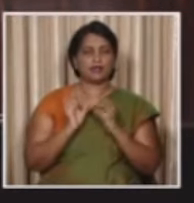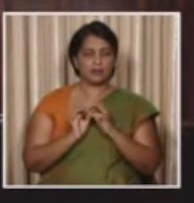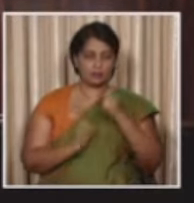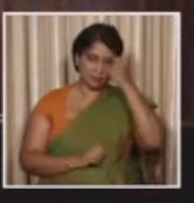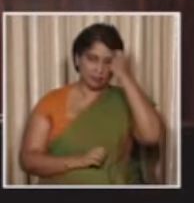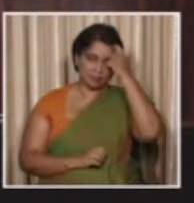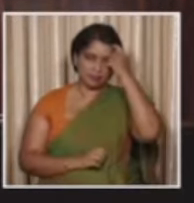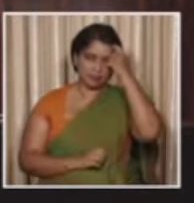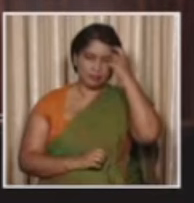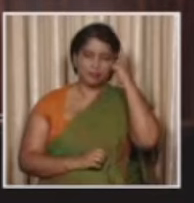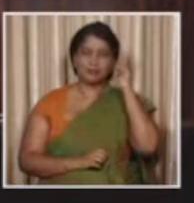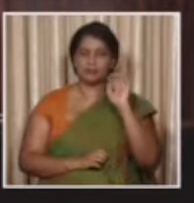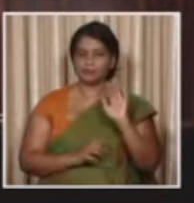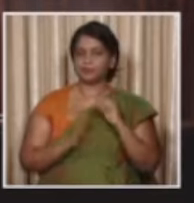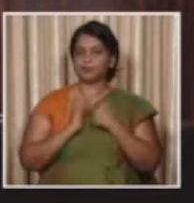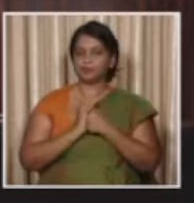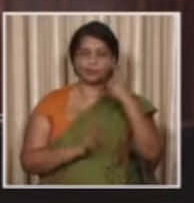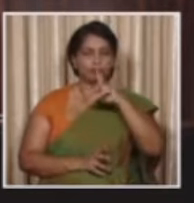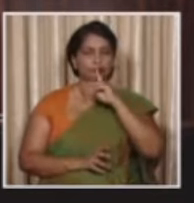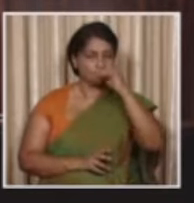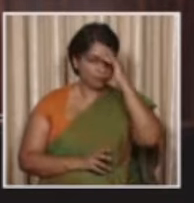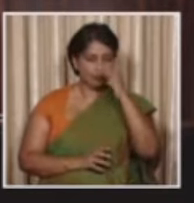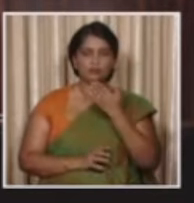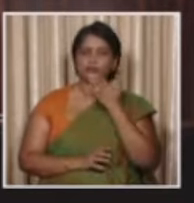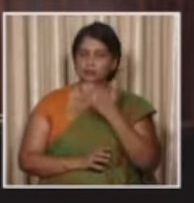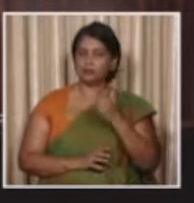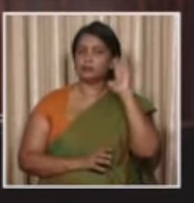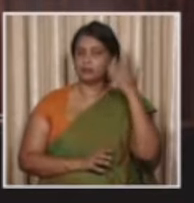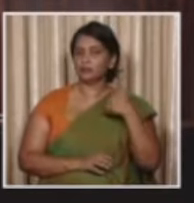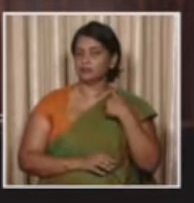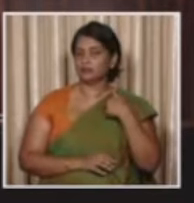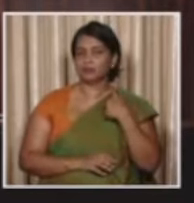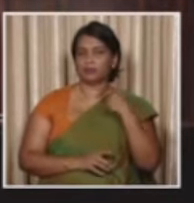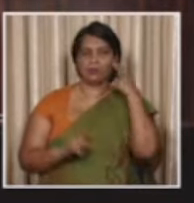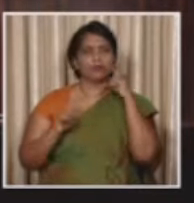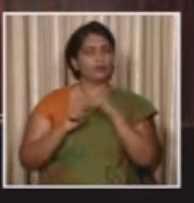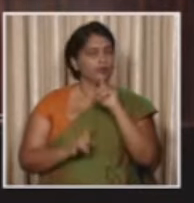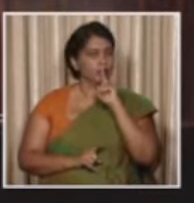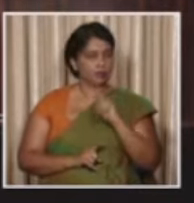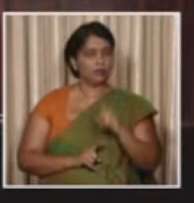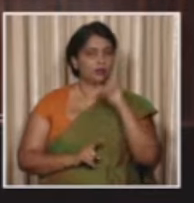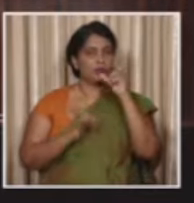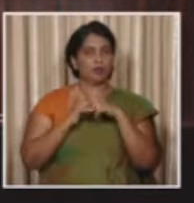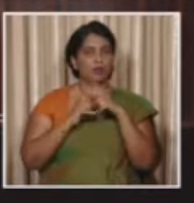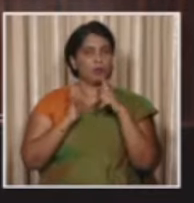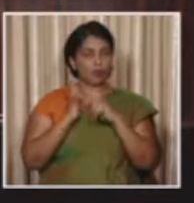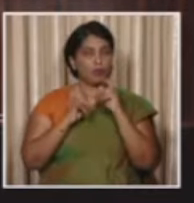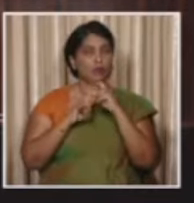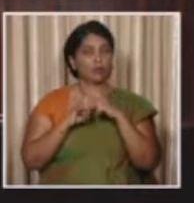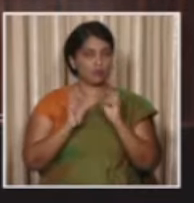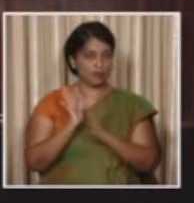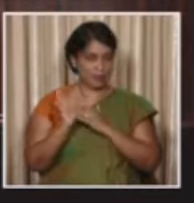මැතුමා ඊළඟ ගරු නියෝජ්‍ය කතානායකතුමනි ස්තුති වන්දනා. විශේෂයෙන් මම මේ කාරණේ මතු කරන්නේ කෝප් කමිටුවේ සමාජිකයෙක්